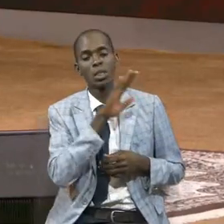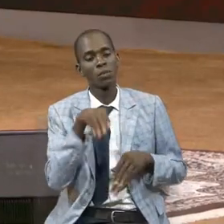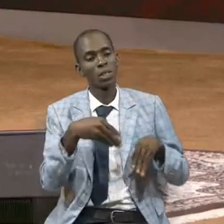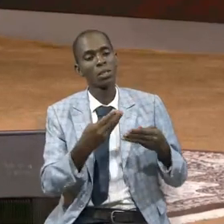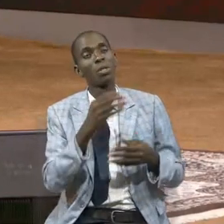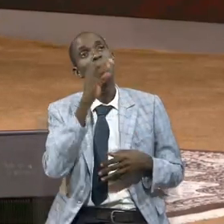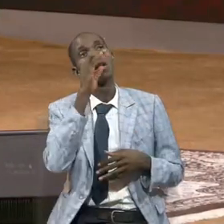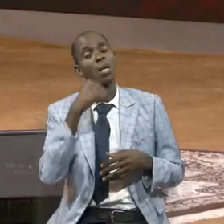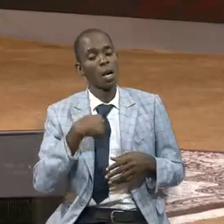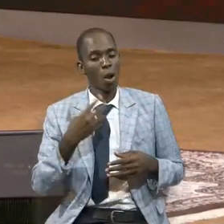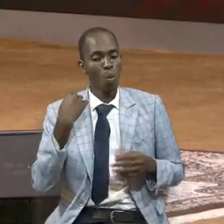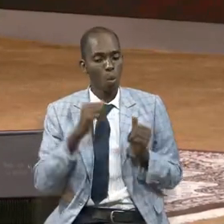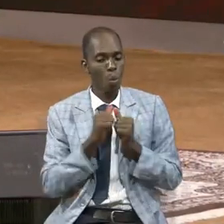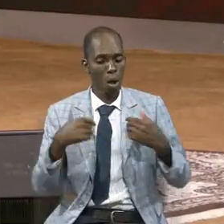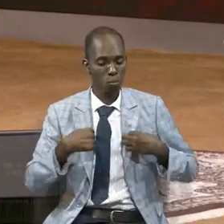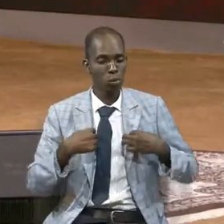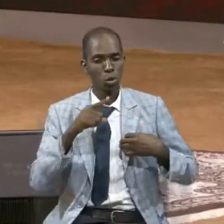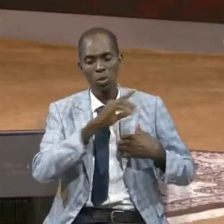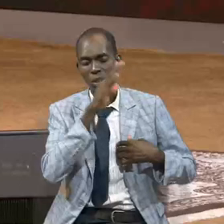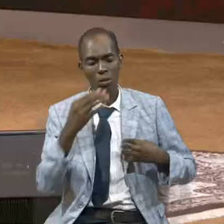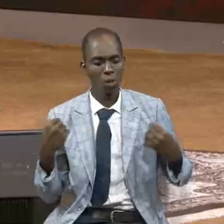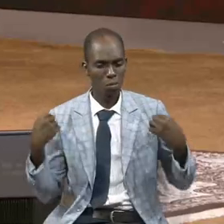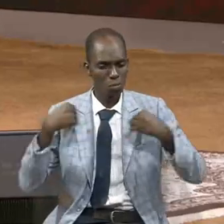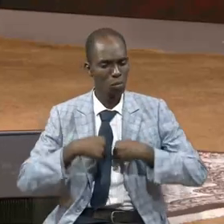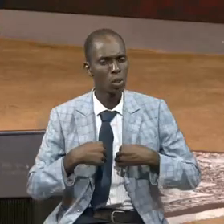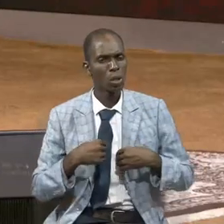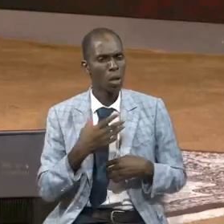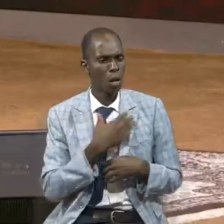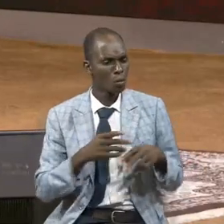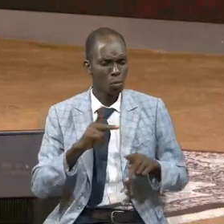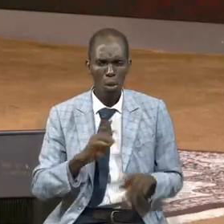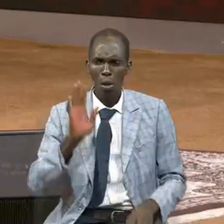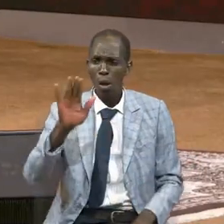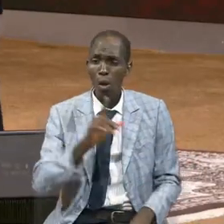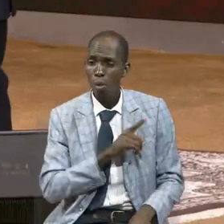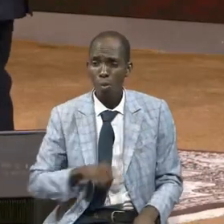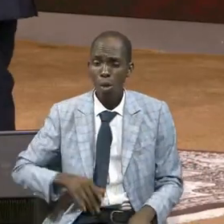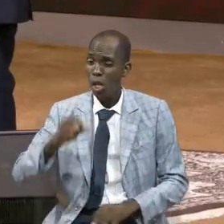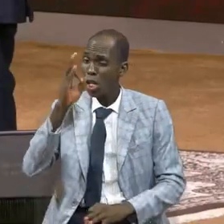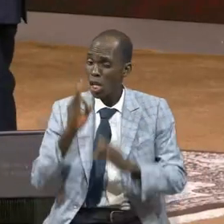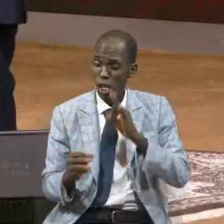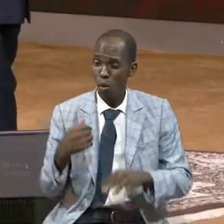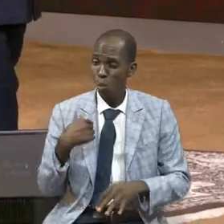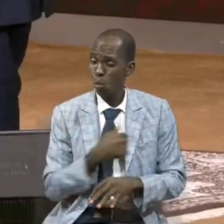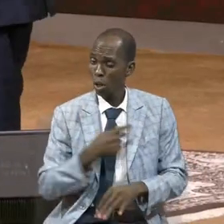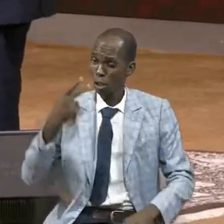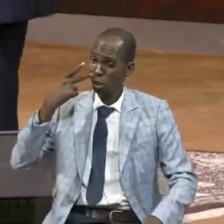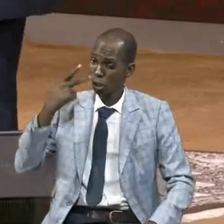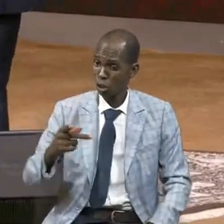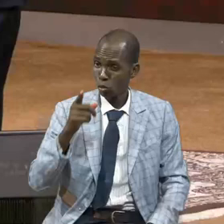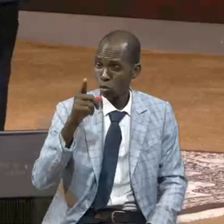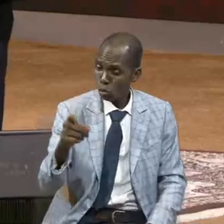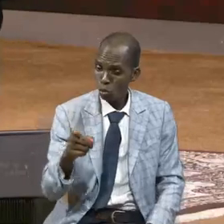assoiffé, vous ne m'avez pas fait boire, j'étais nu, vous ne m'avez pas vêtu. Ah Seigneur, si nous t'avons vu dans cette